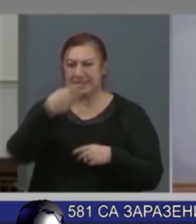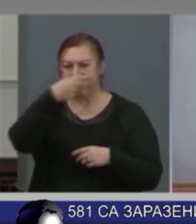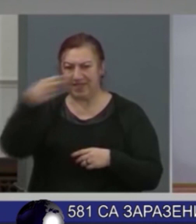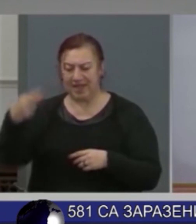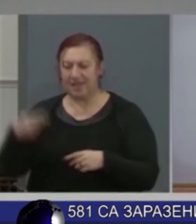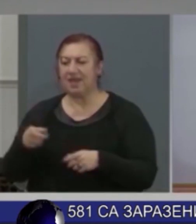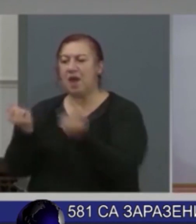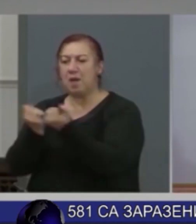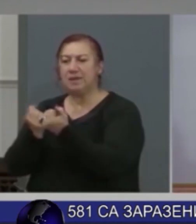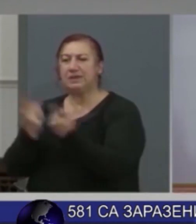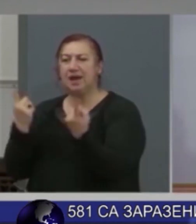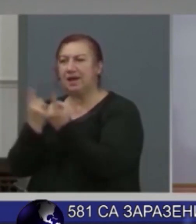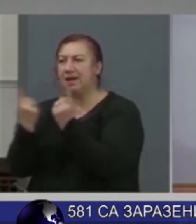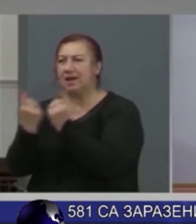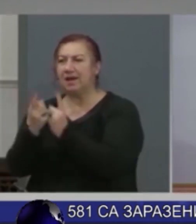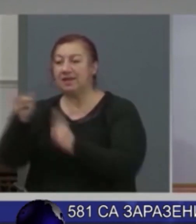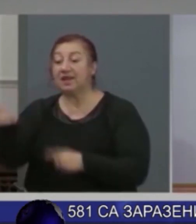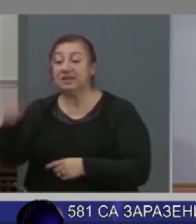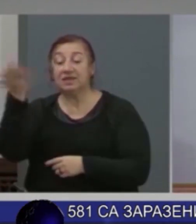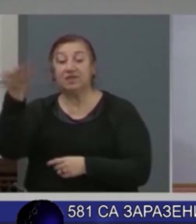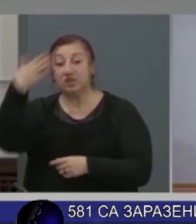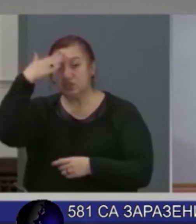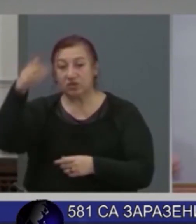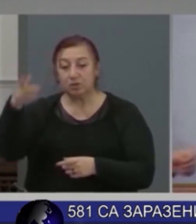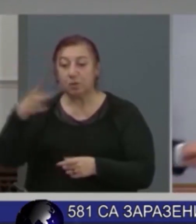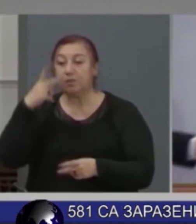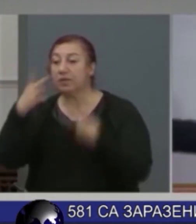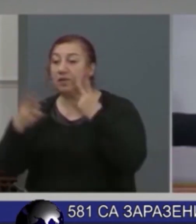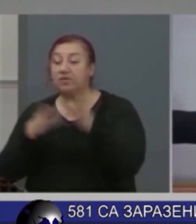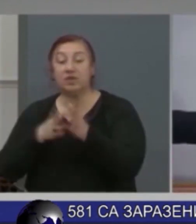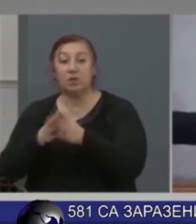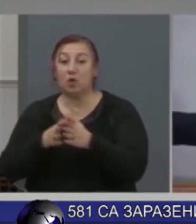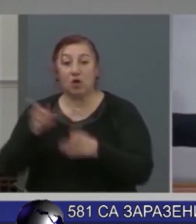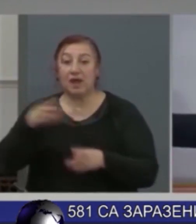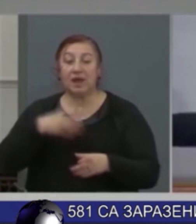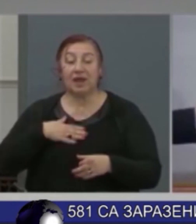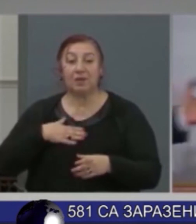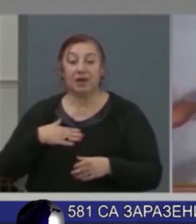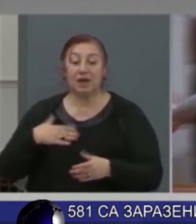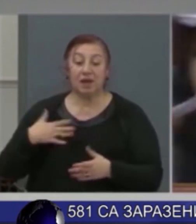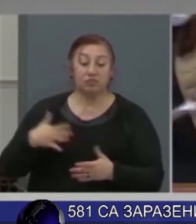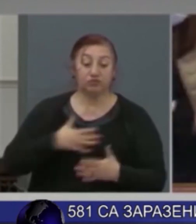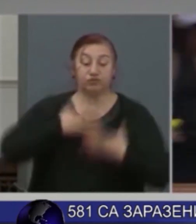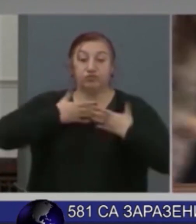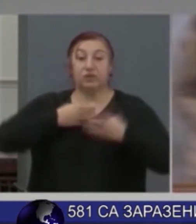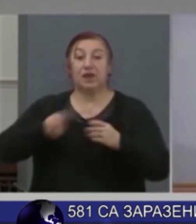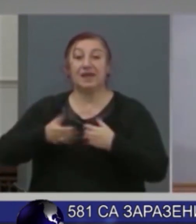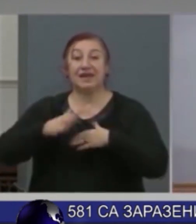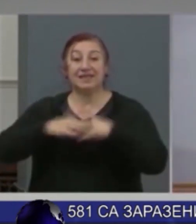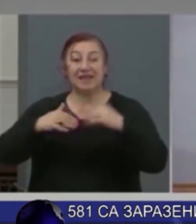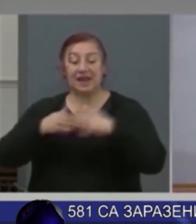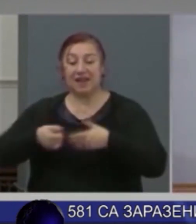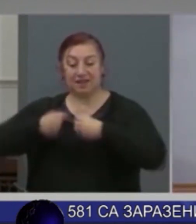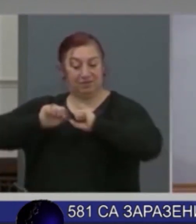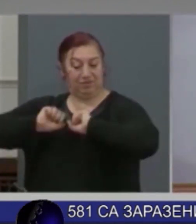където са се срещали тези, които са заболели, ще видим хората имат ли изграден имунитет, били ли са в контакт с